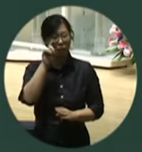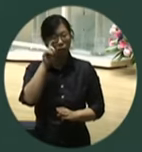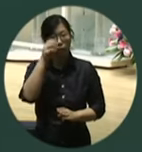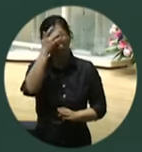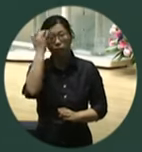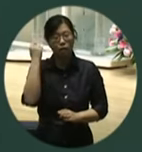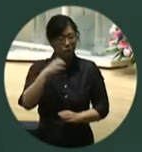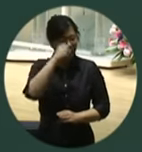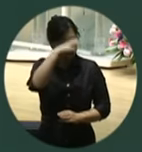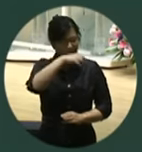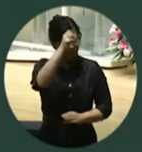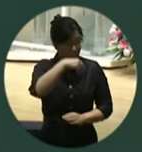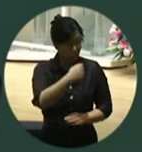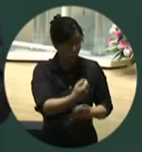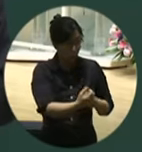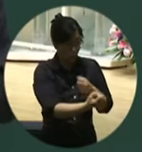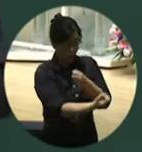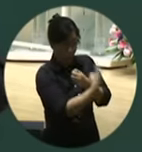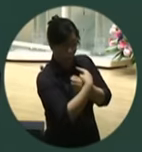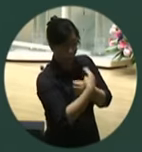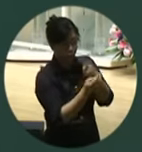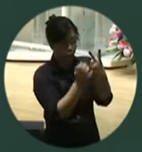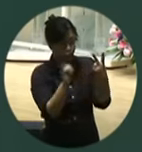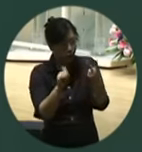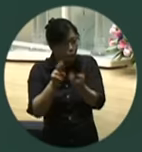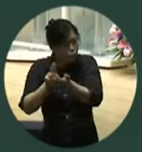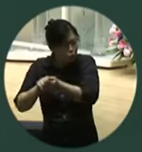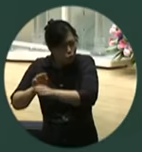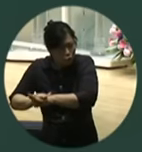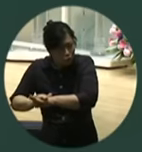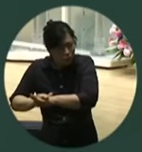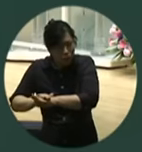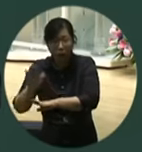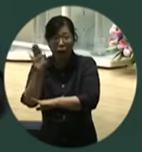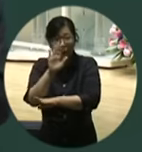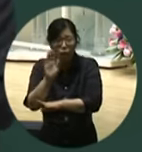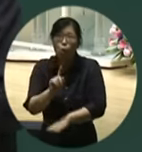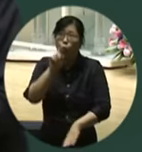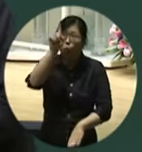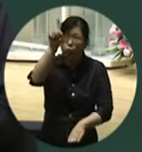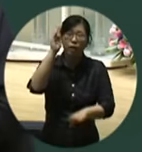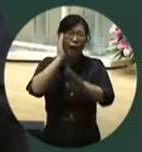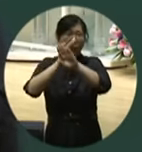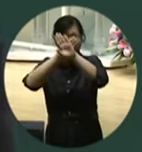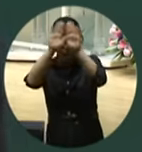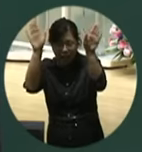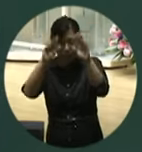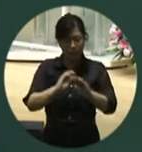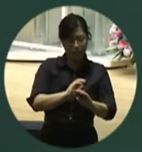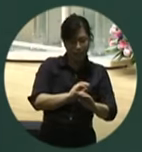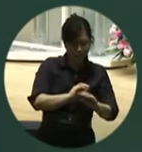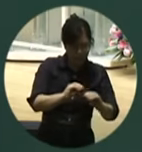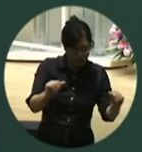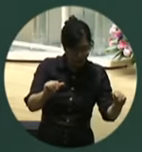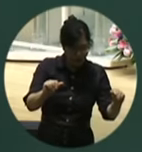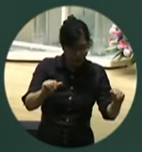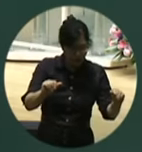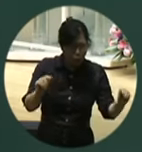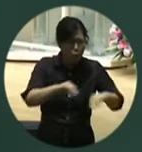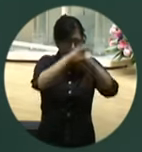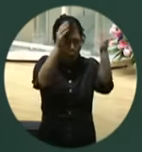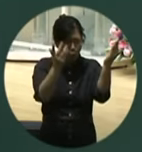was just someone who hid the spies, but this is your answer. 위로는 하늘에서 아래서는 땅에서도